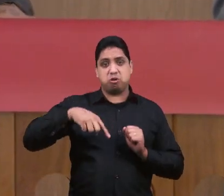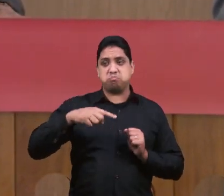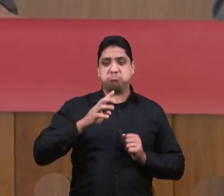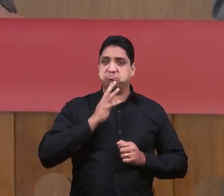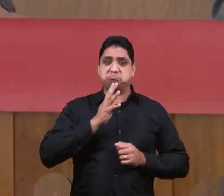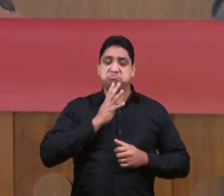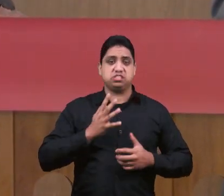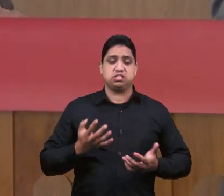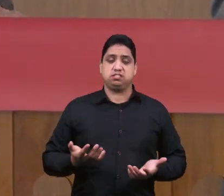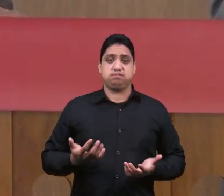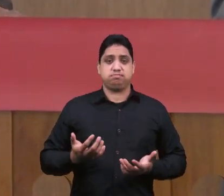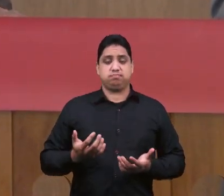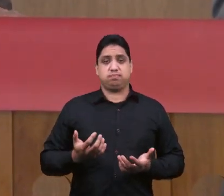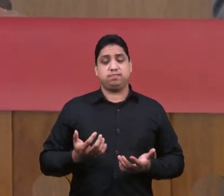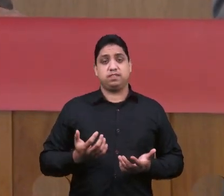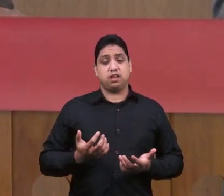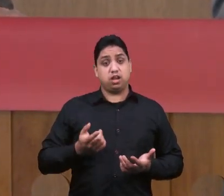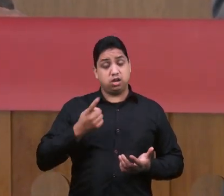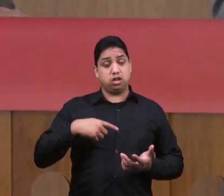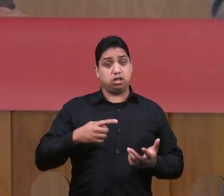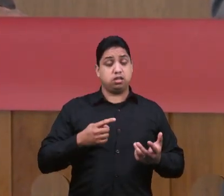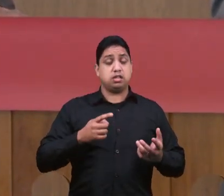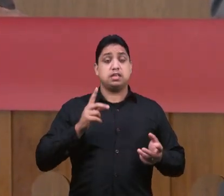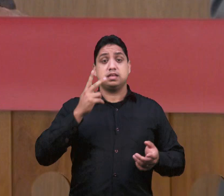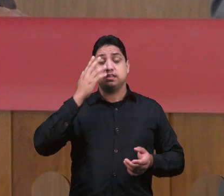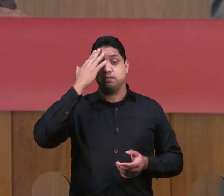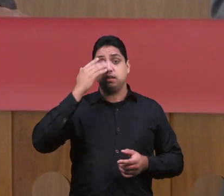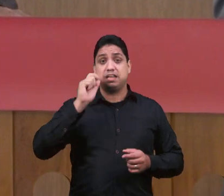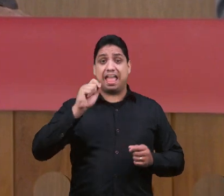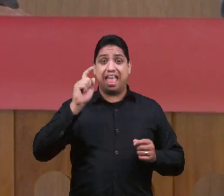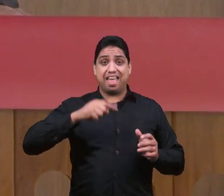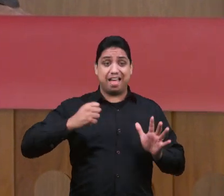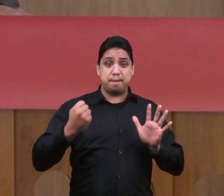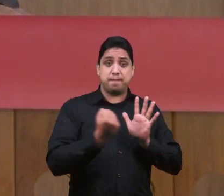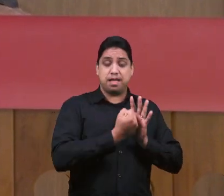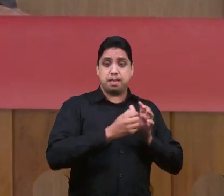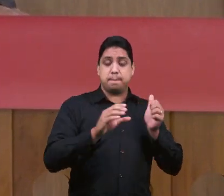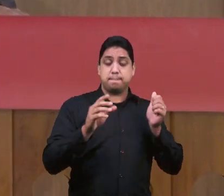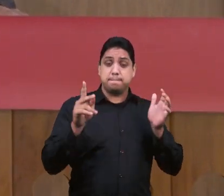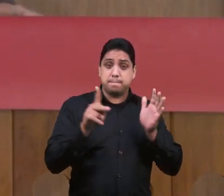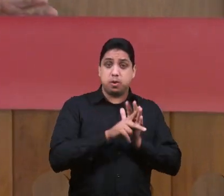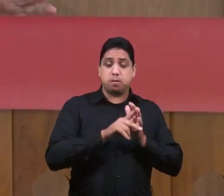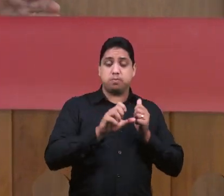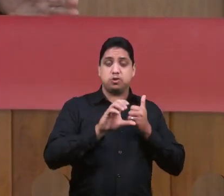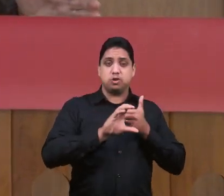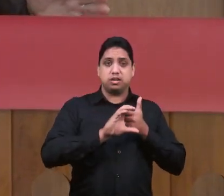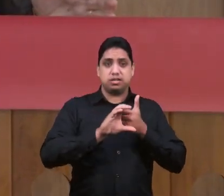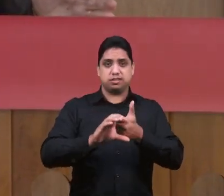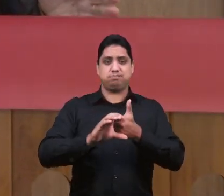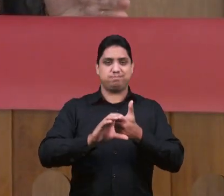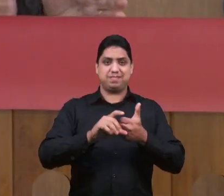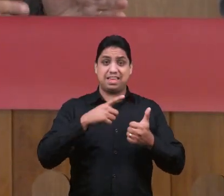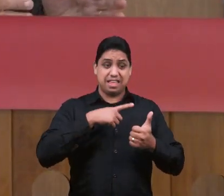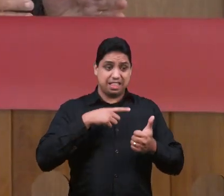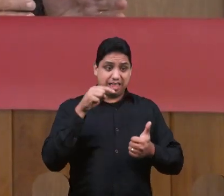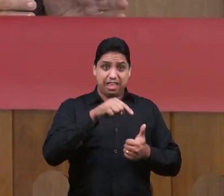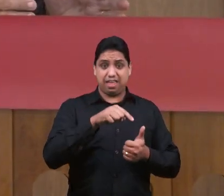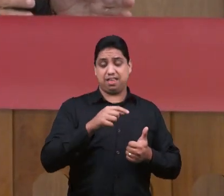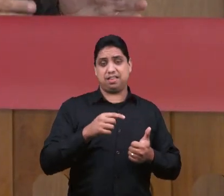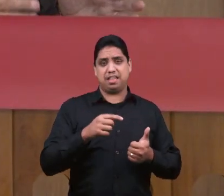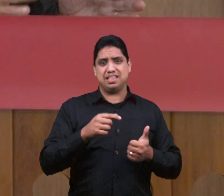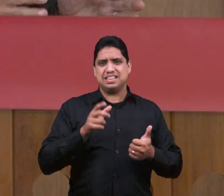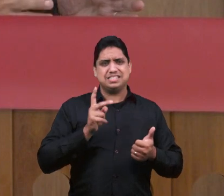exister. Et nous sommes en train de voir, ça c'est une marque du christianisme qui est venu en voulant